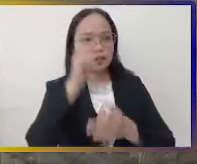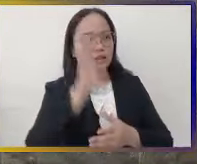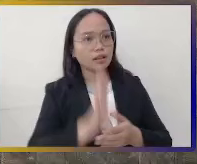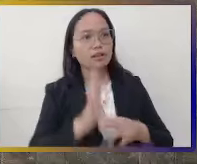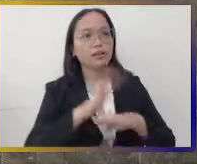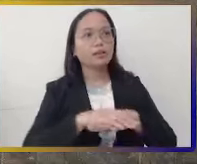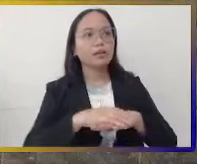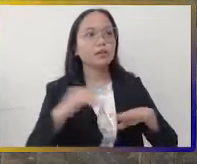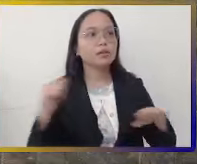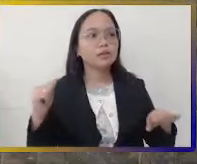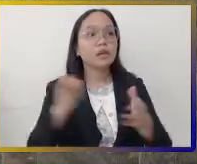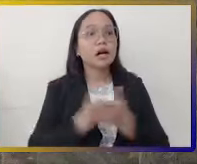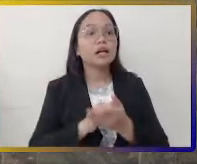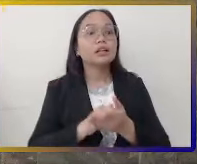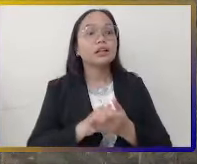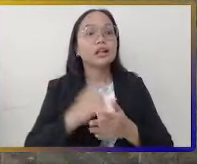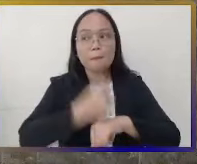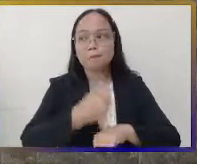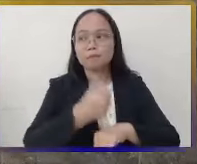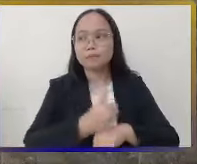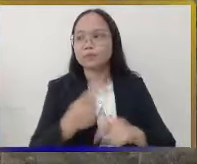na in-anoint si David